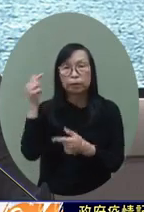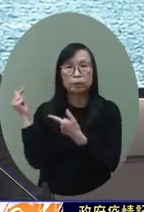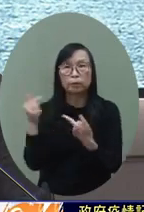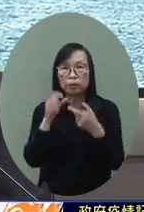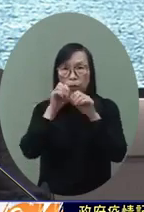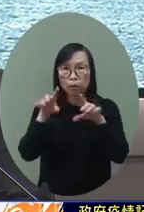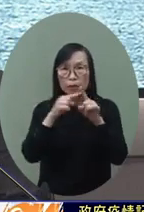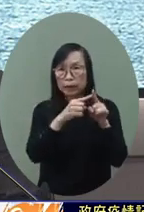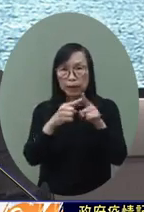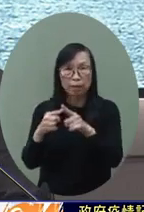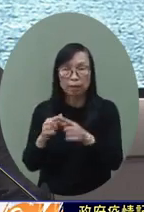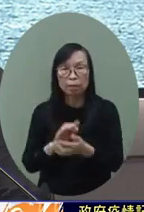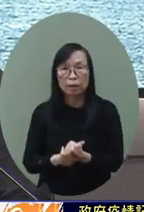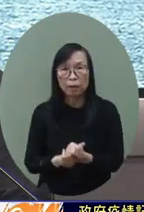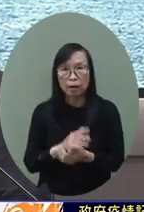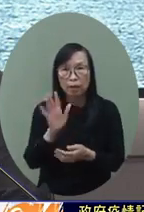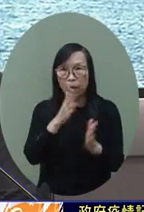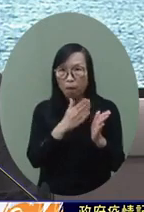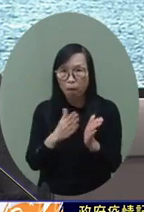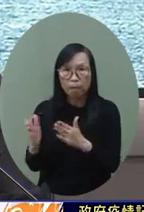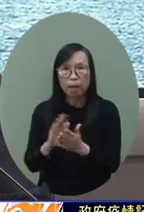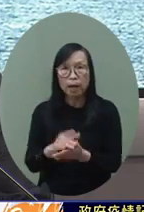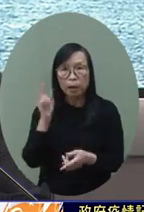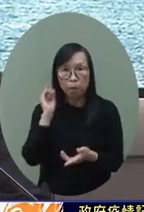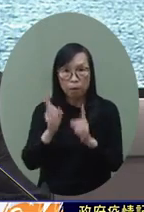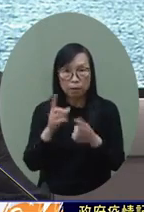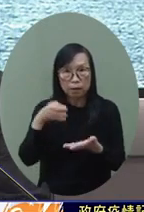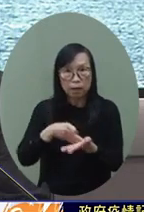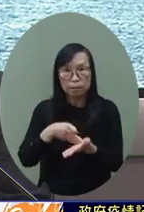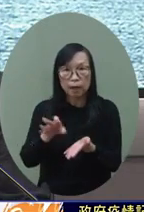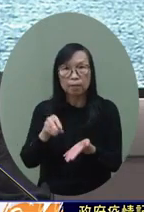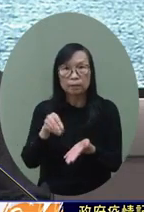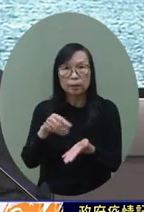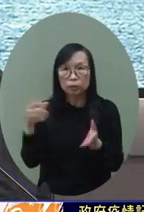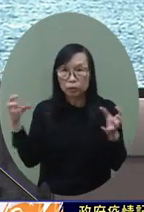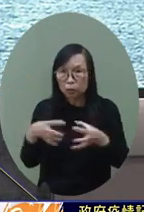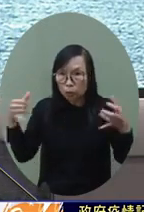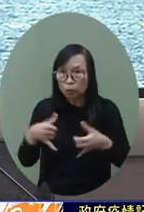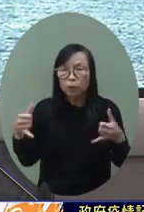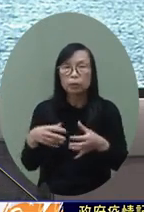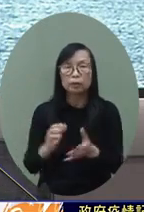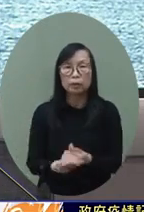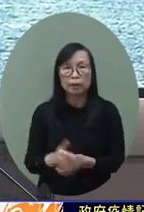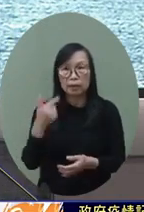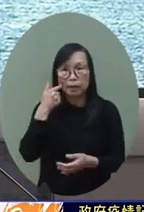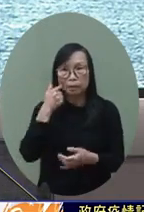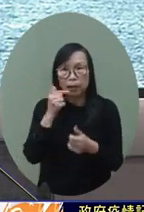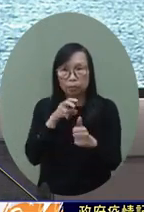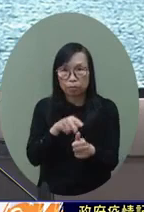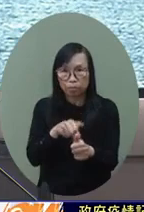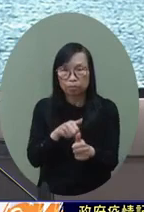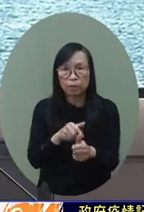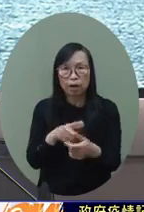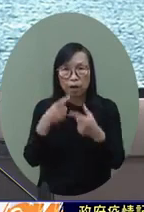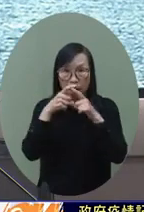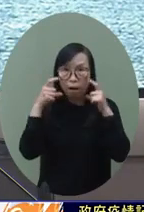籲市民不要去安排或者參加不必要的聚集聚會，嚴格遵照佩